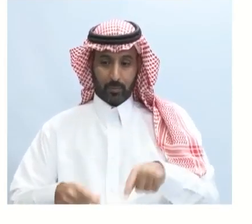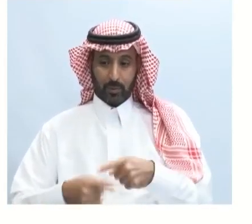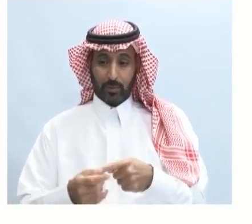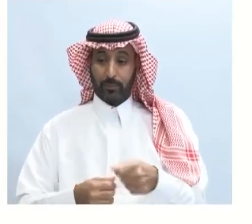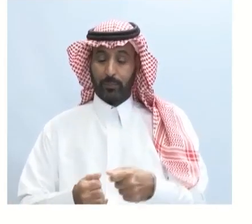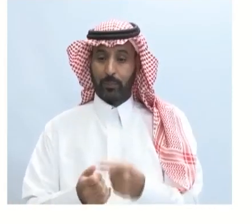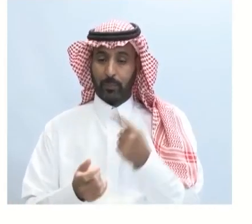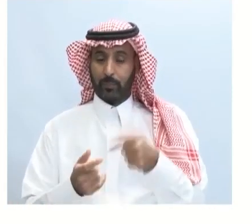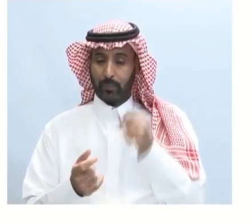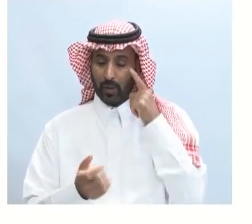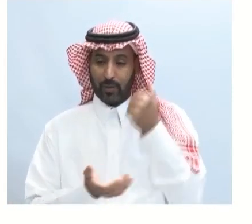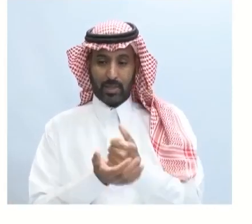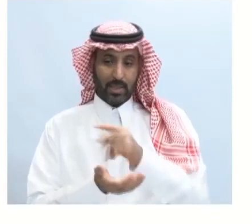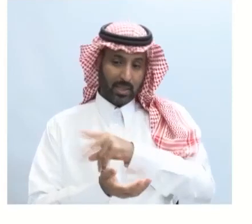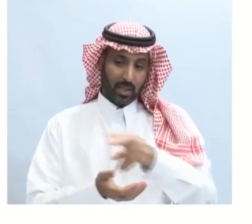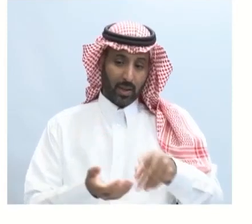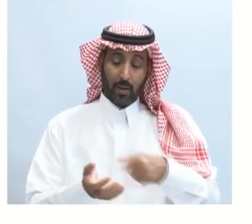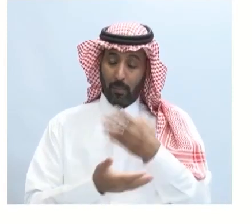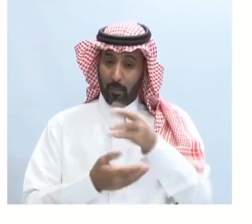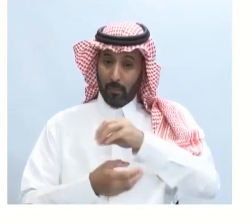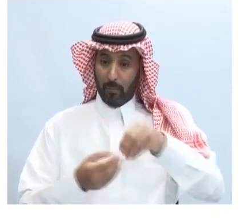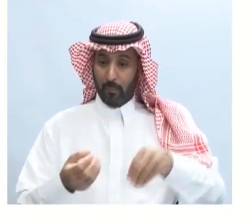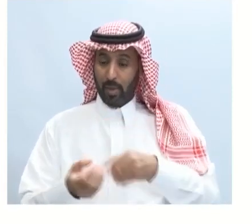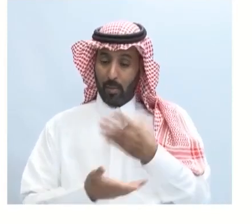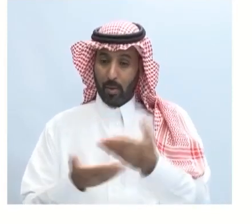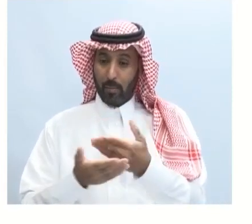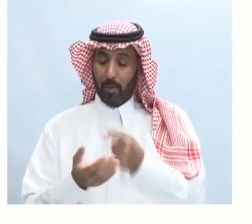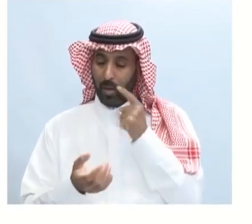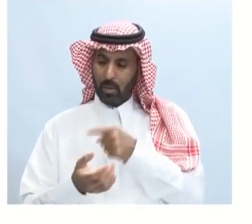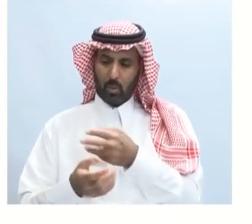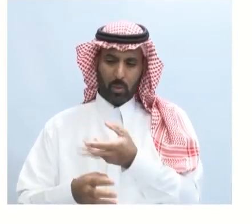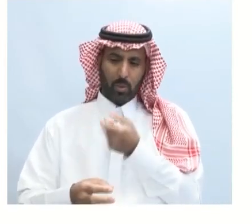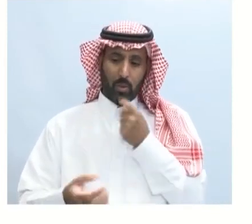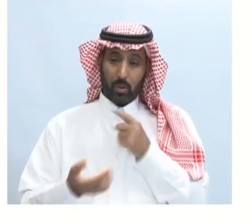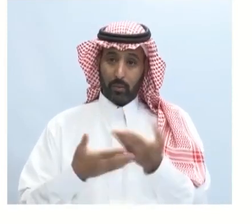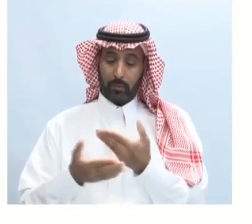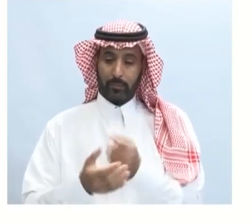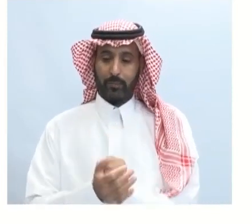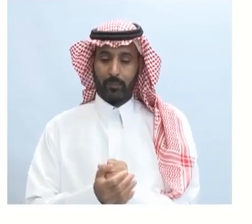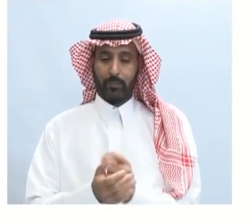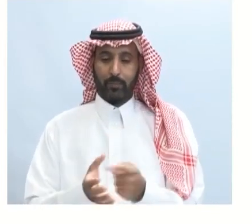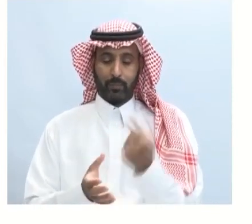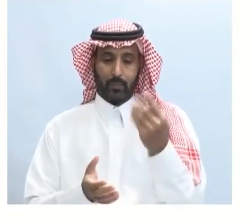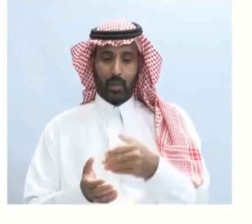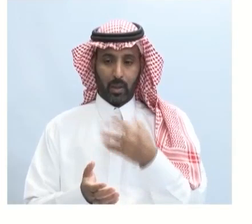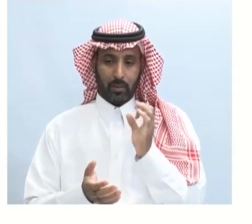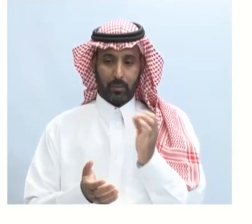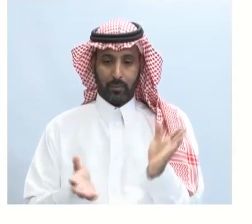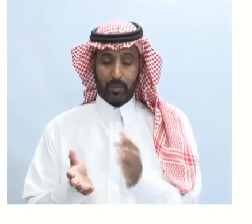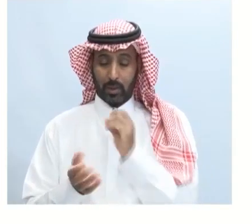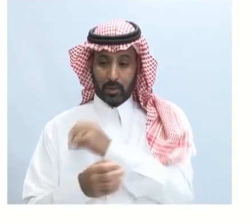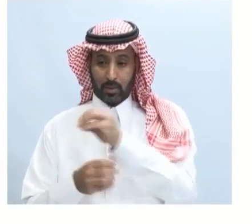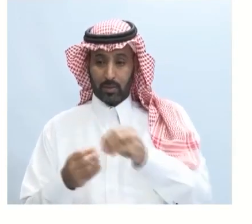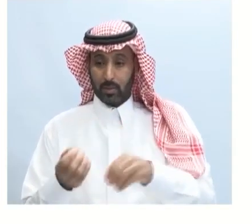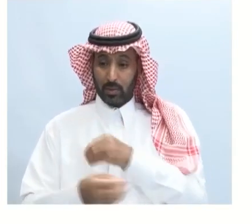او تكون الفكره الرئيسي تصنيف تفاعلات المركبات العضويه يجعل توقع نواتج التفاعلات هنا لدي اسهل تصنيف